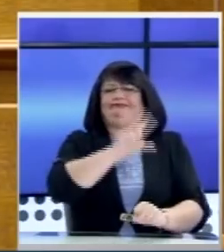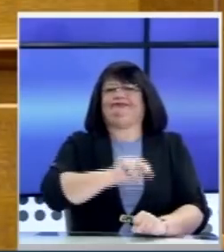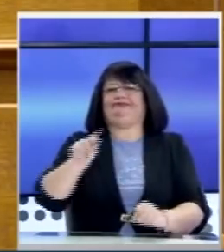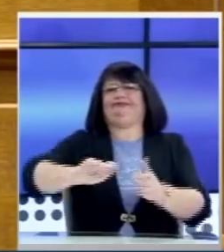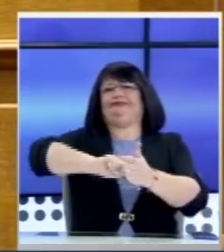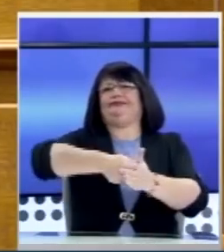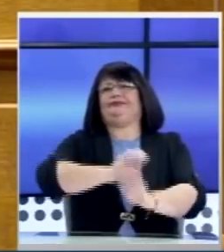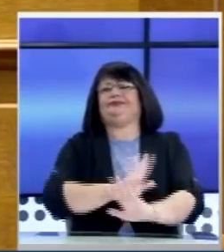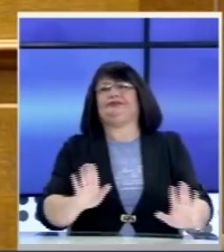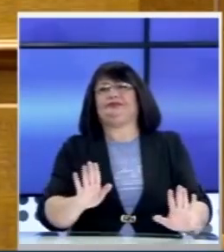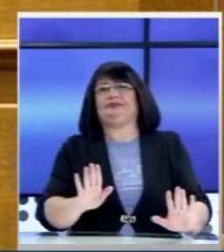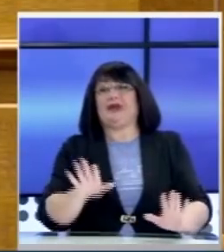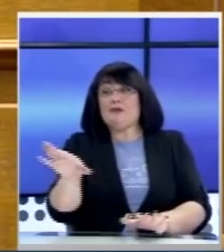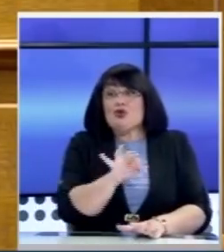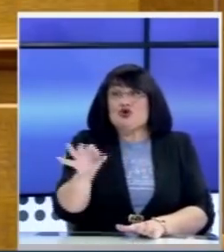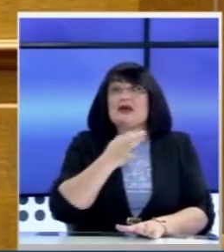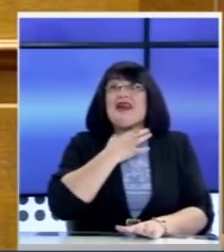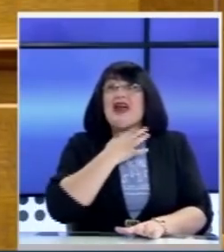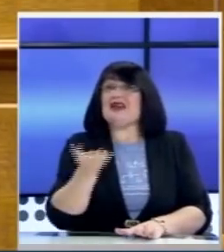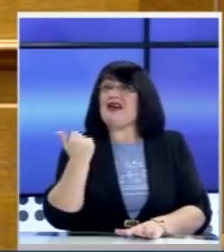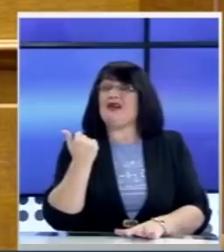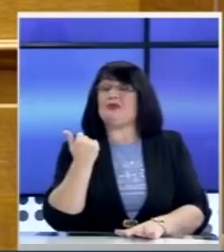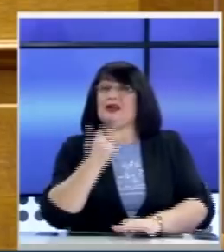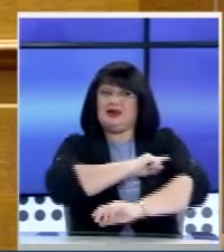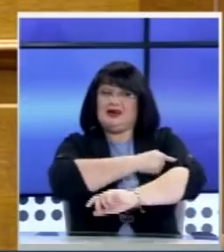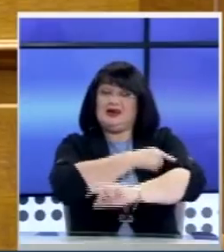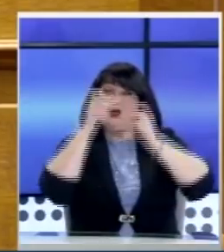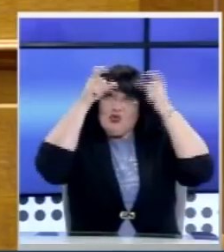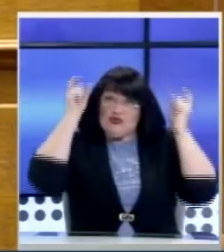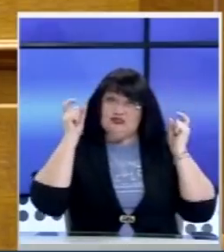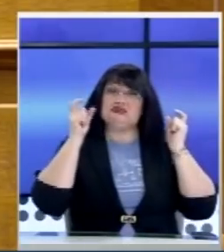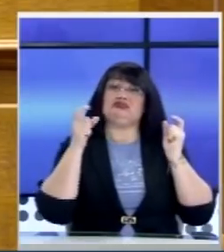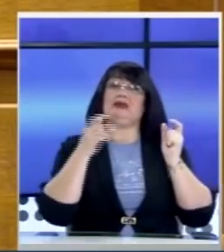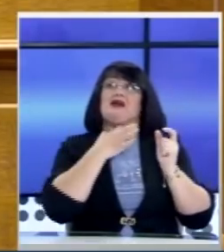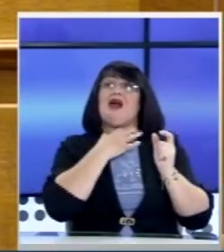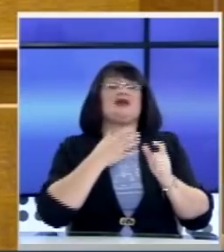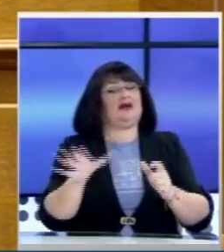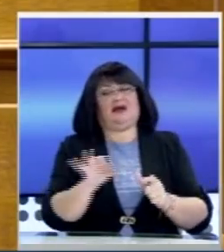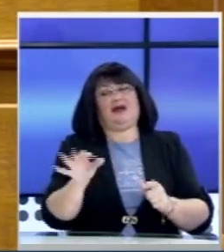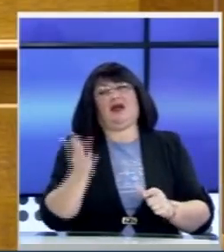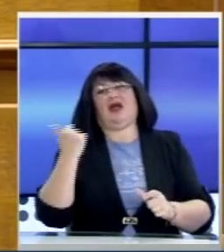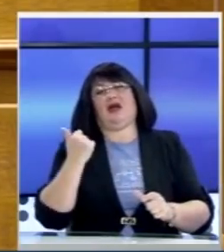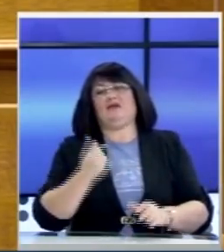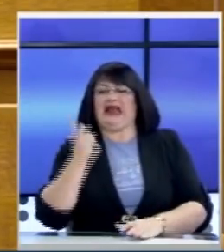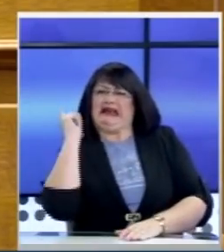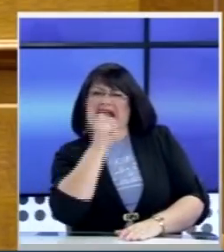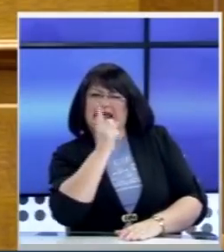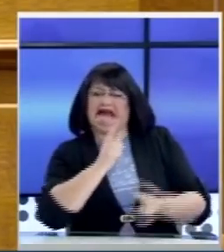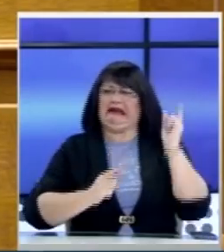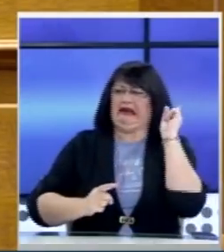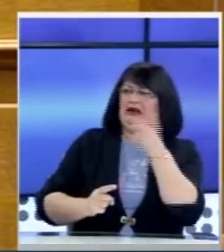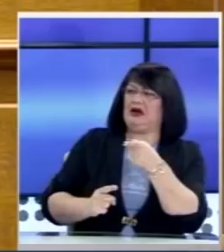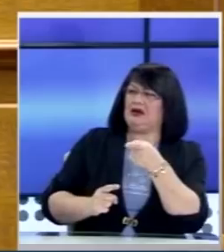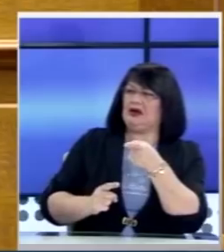δεν έκανε τις αναγκαίες προσλήψεις ιατρικού ή υγειονομικού προσωπικού. Η κριτική σας αφήνει στο απειρόβλητο